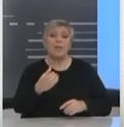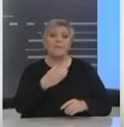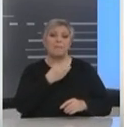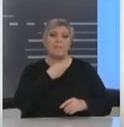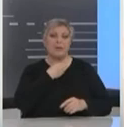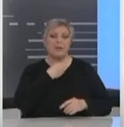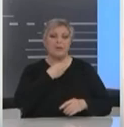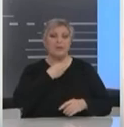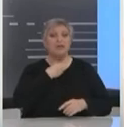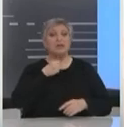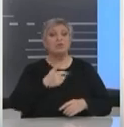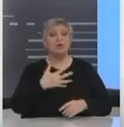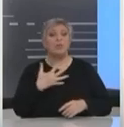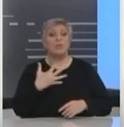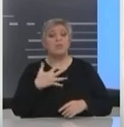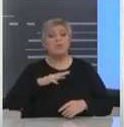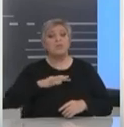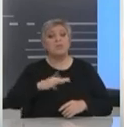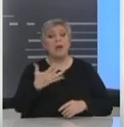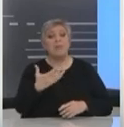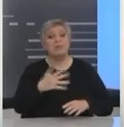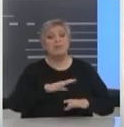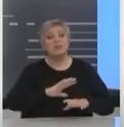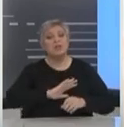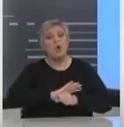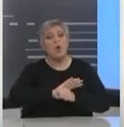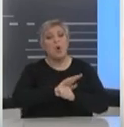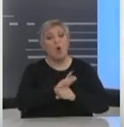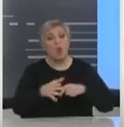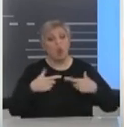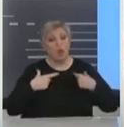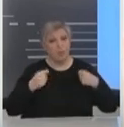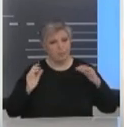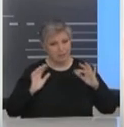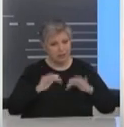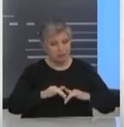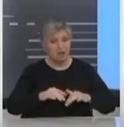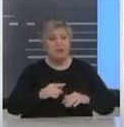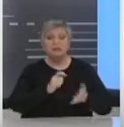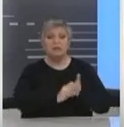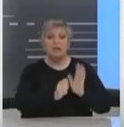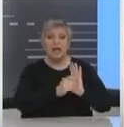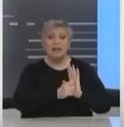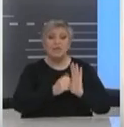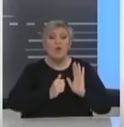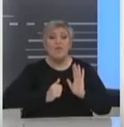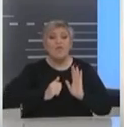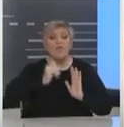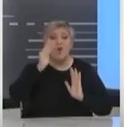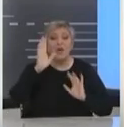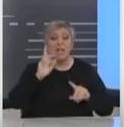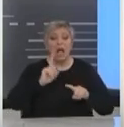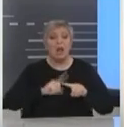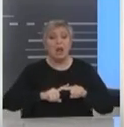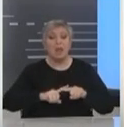κυριότερη αυτή της πέμπτης ολομέλειας, της περίφημης, όπου έλεγε ότι στη Βόρεια Ελλάδα ο σλαβομακεδονικός λαός